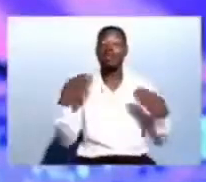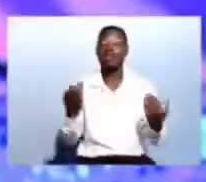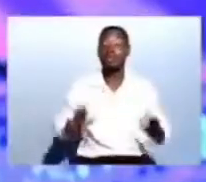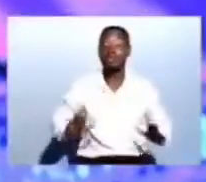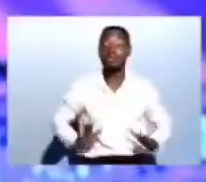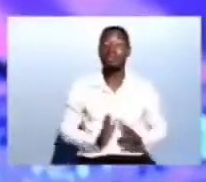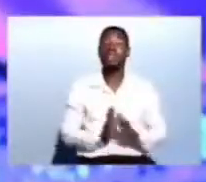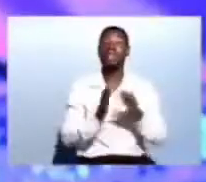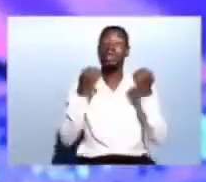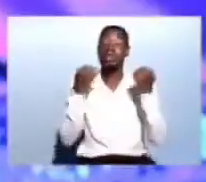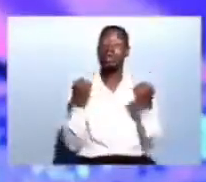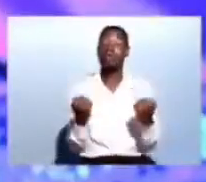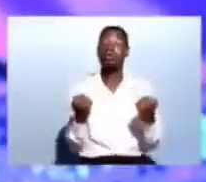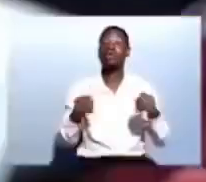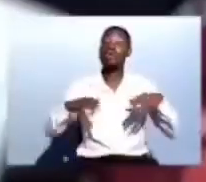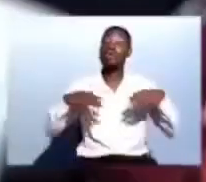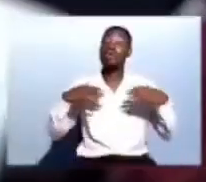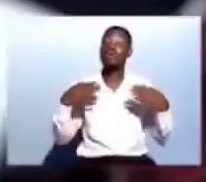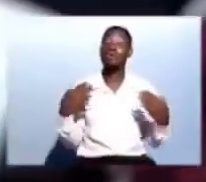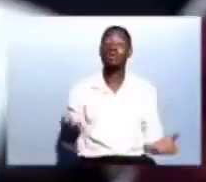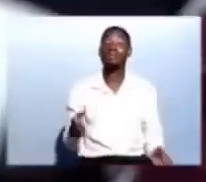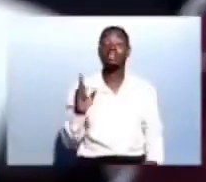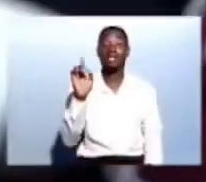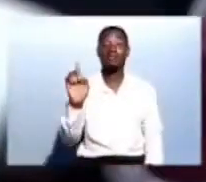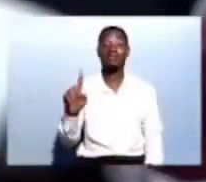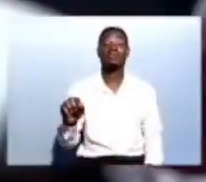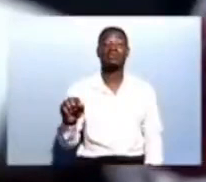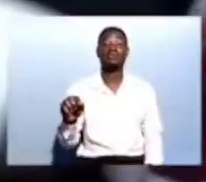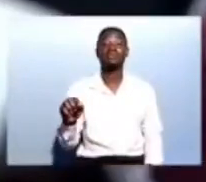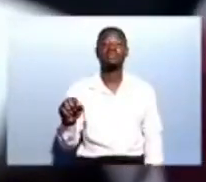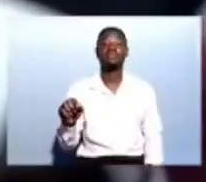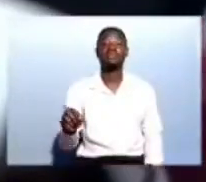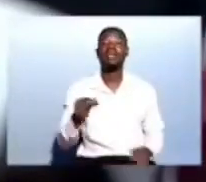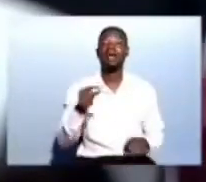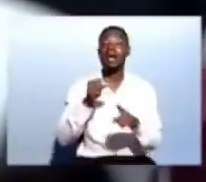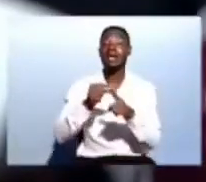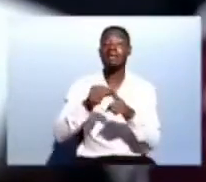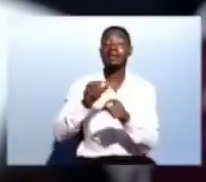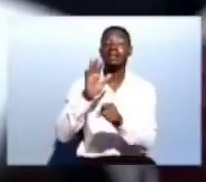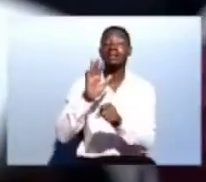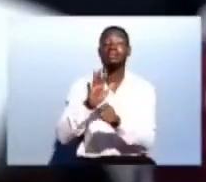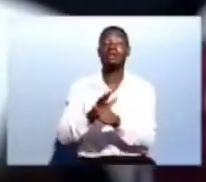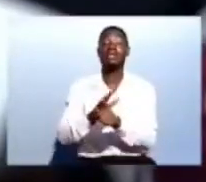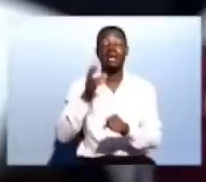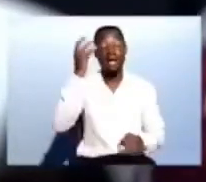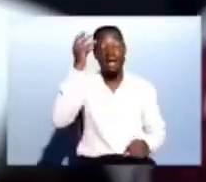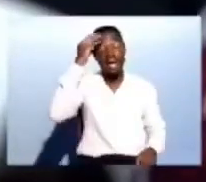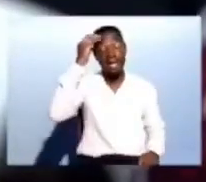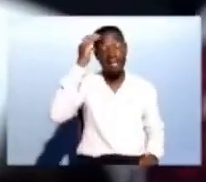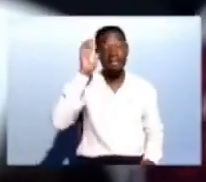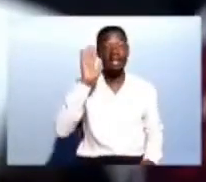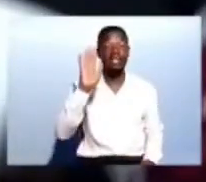Huwezi. Yaani humwezi alivyo. Ana maneno mengi, akili zake,